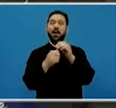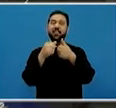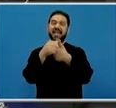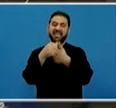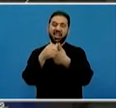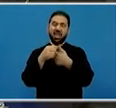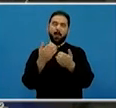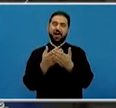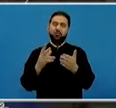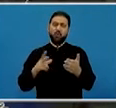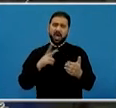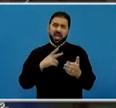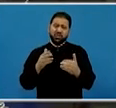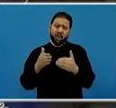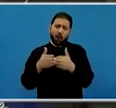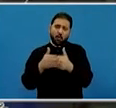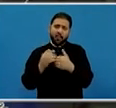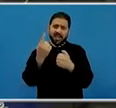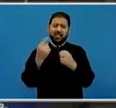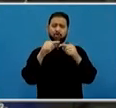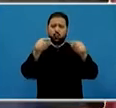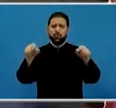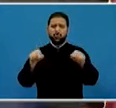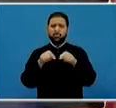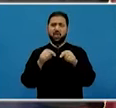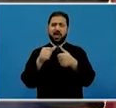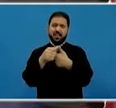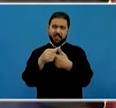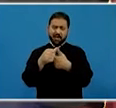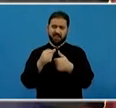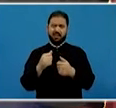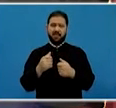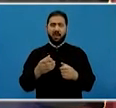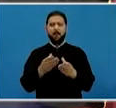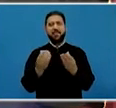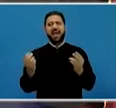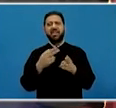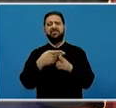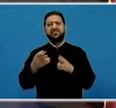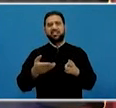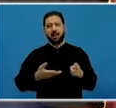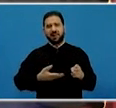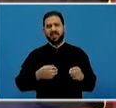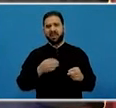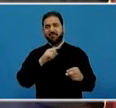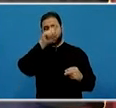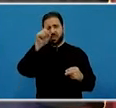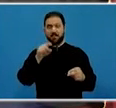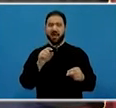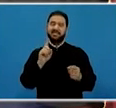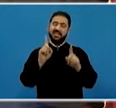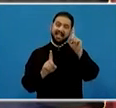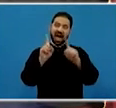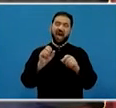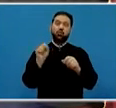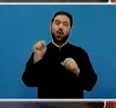care ești prieten. Dar cred că totuși sunt noțiuni diferite. Vă întrebasem dacă solidaritatea este o condiție a prieteniei,